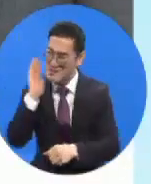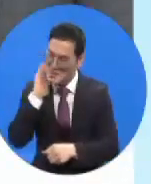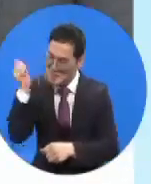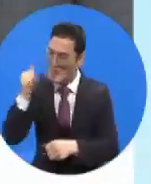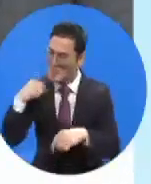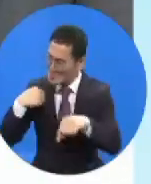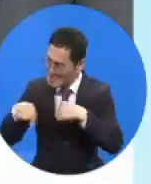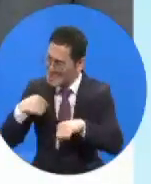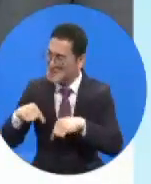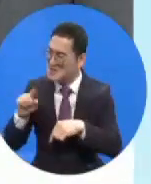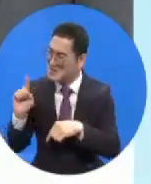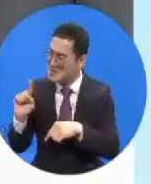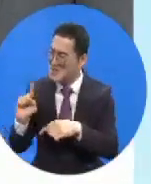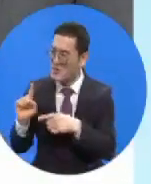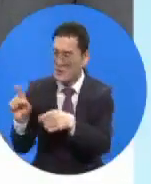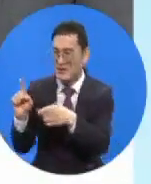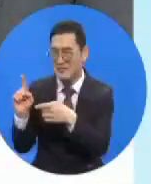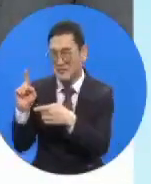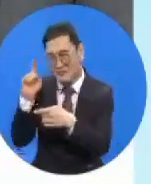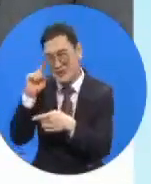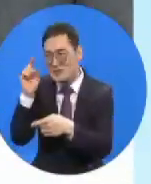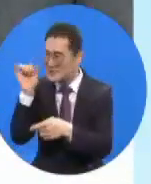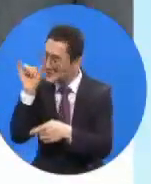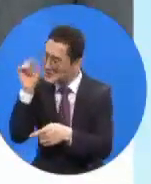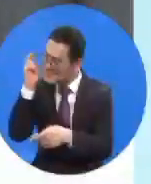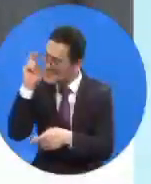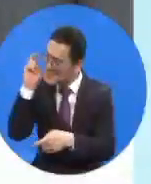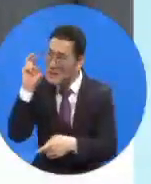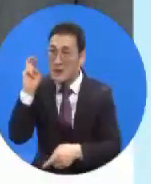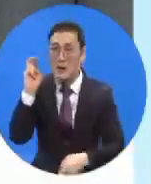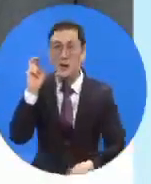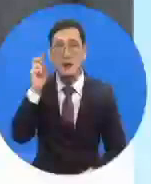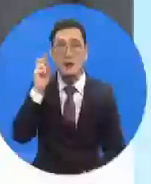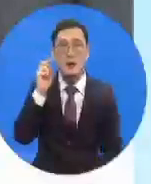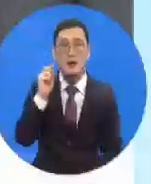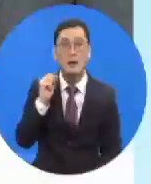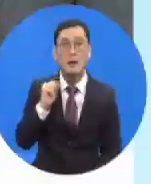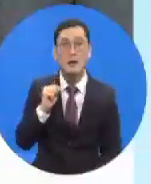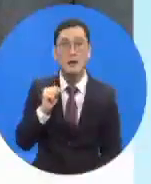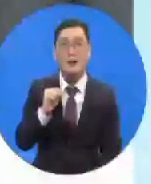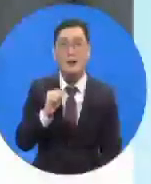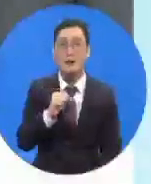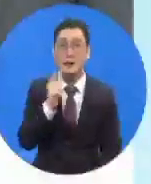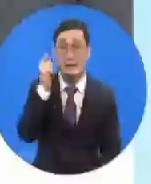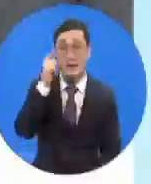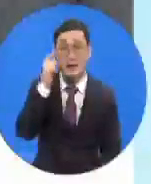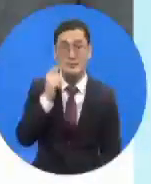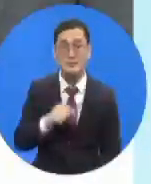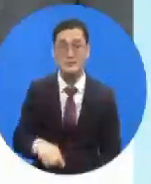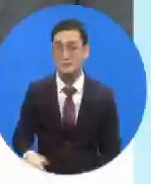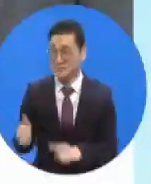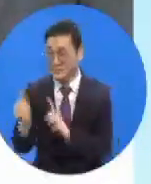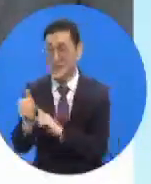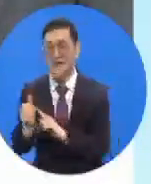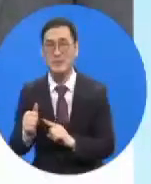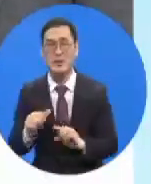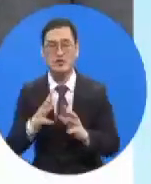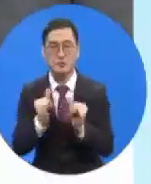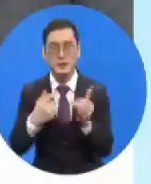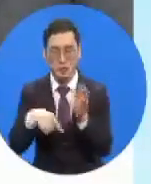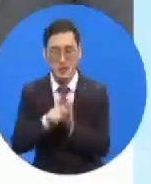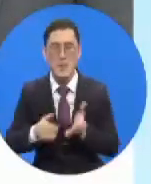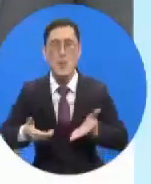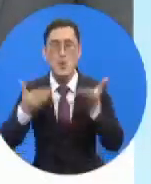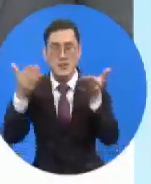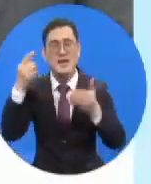지난번 국감에서 했던 말이 뉘앙스 자체는 정치를 할 수도 있다라는 뉘앙스였어요, 사실은. 그러니까 뭔가 국민에게 봉사할 수 있는 길을 찾아보겠다고 했던